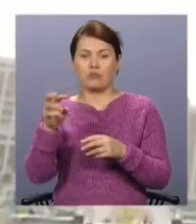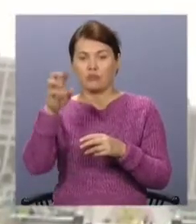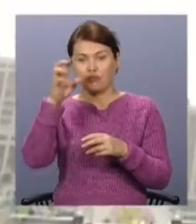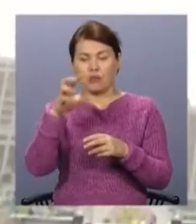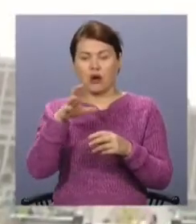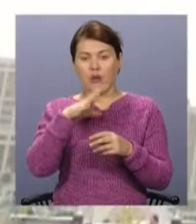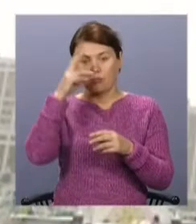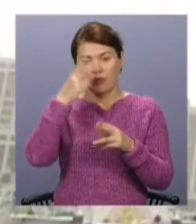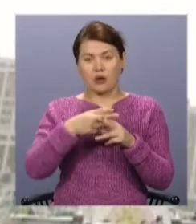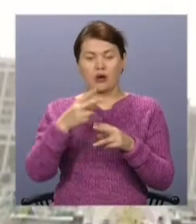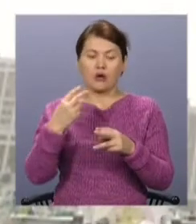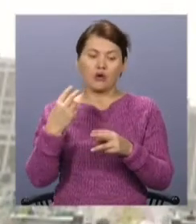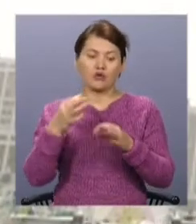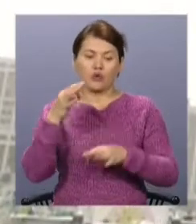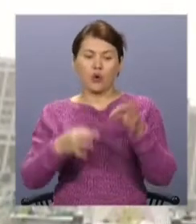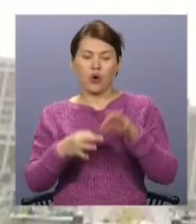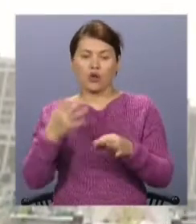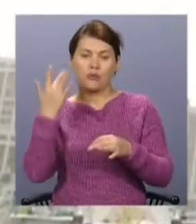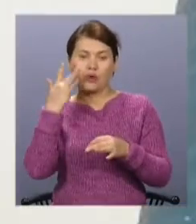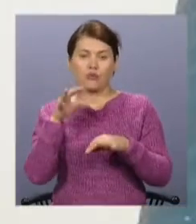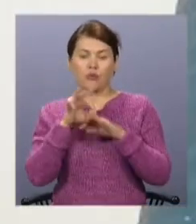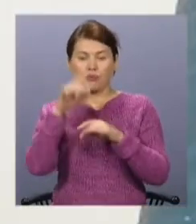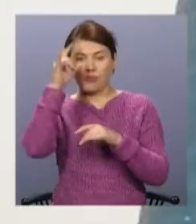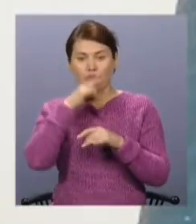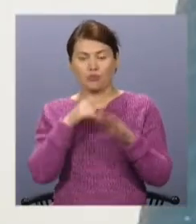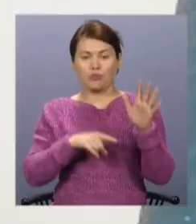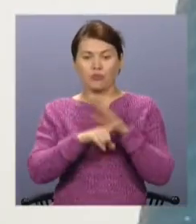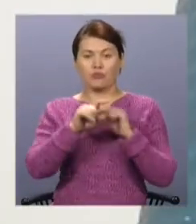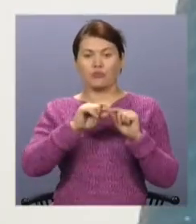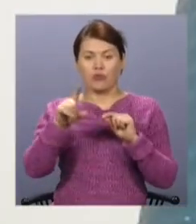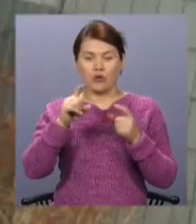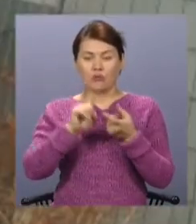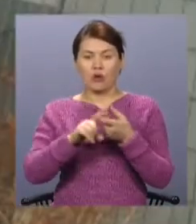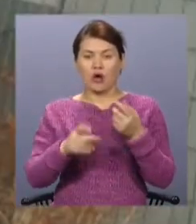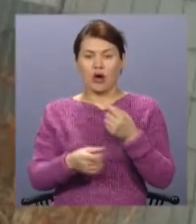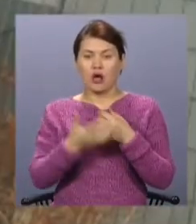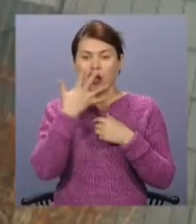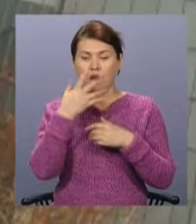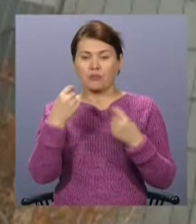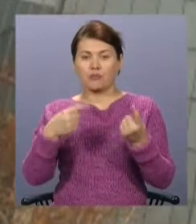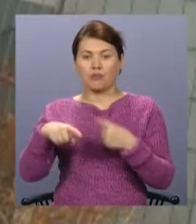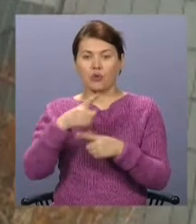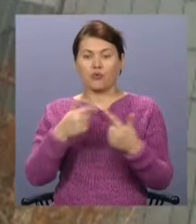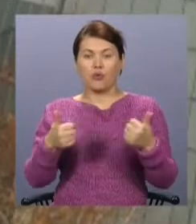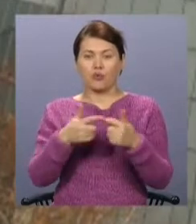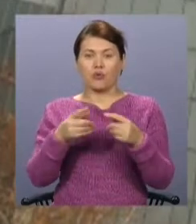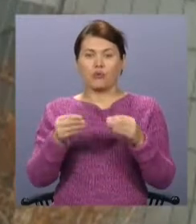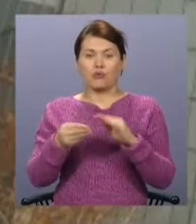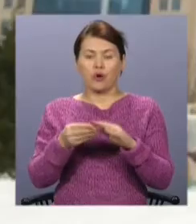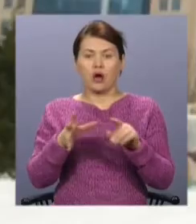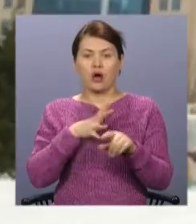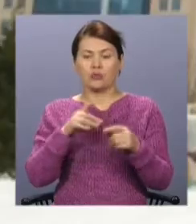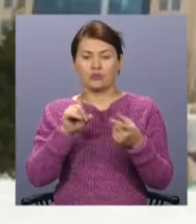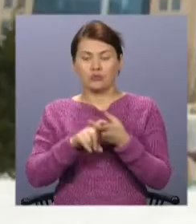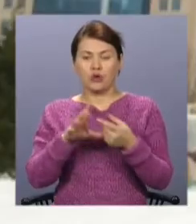Құрама Штаттарда өтіп жатқан сот процесі Қазақстан тарапының бастамасымен көтерілген. Шетелдік кәсіпкер ұйымдасқан қылмыс және жемқорлық